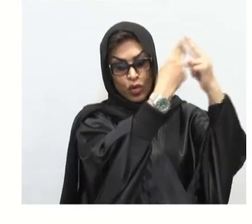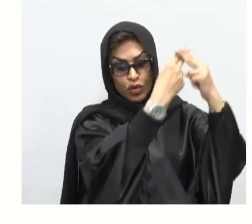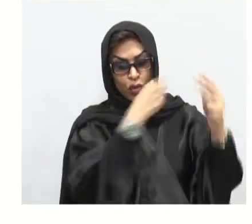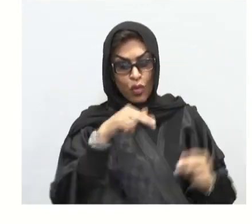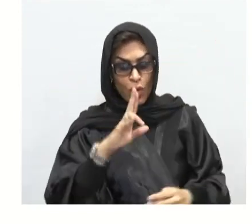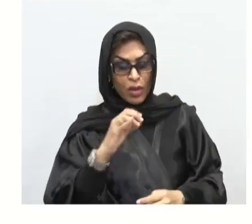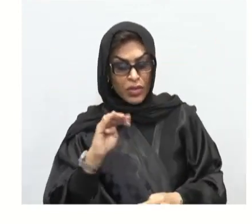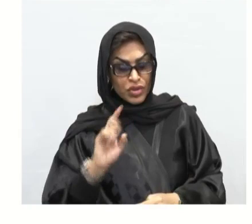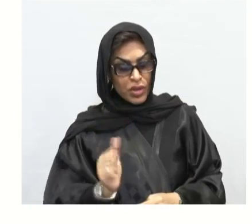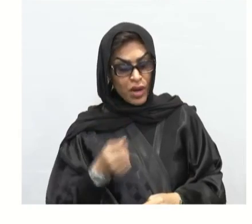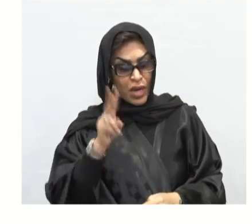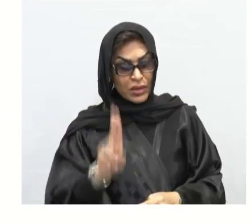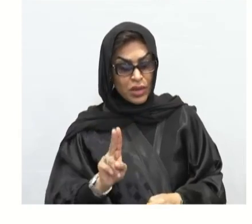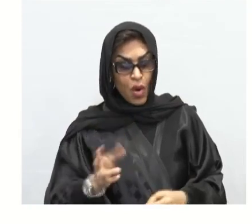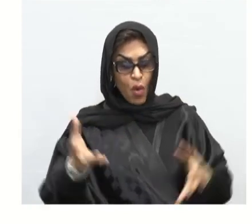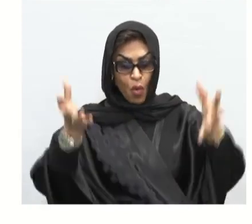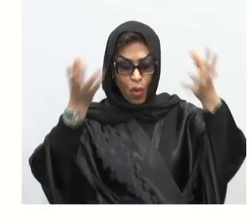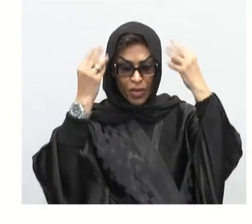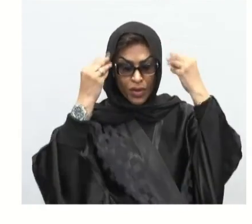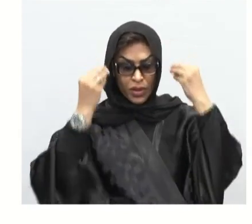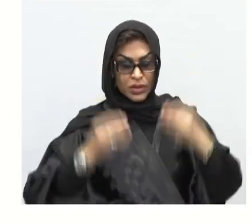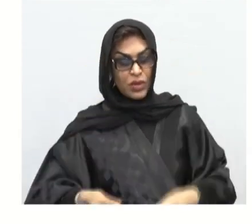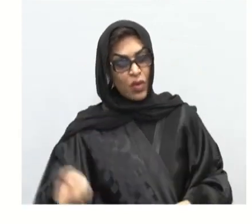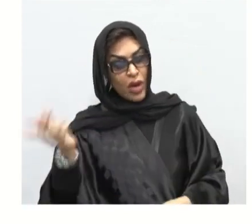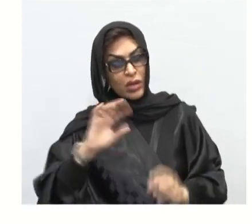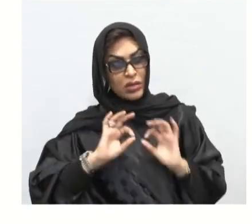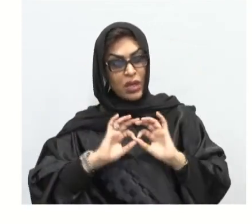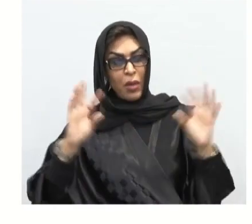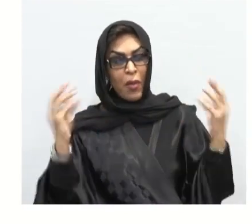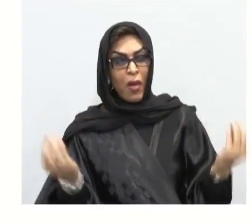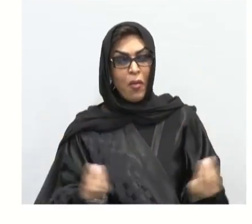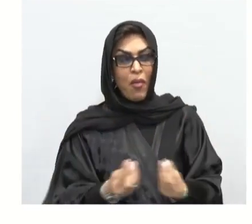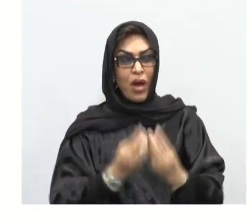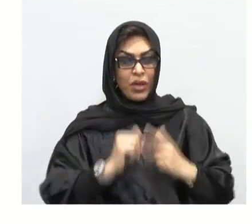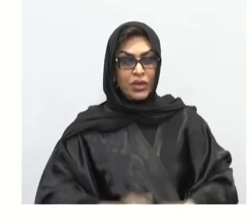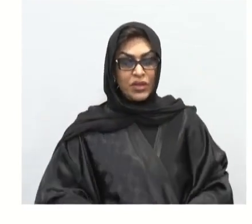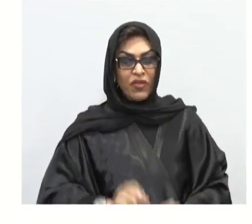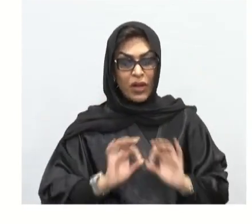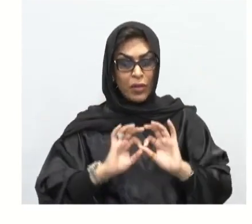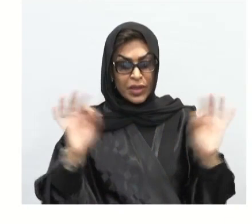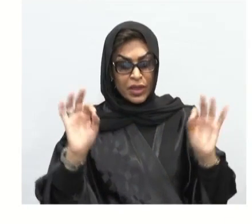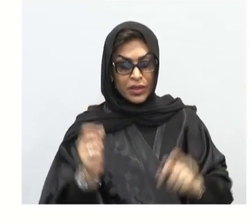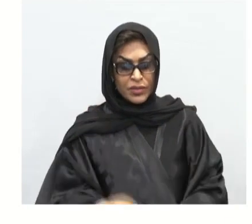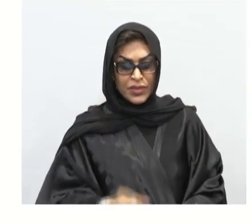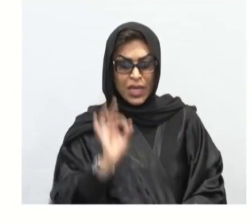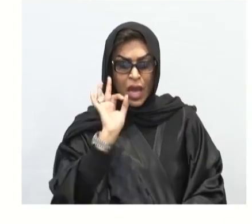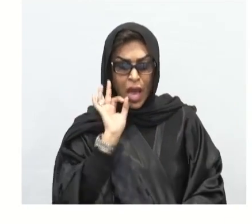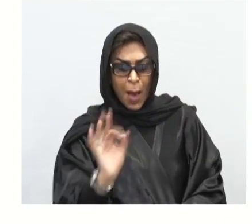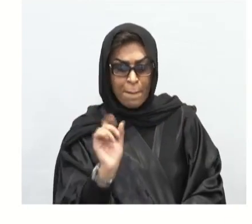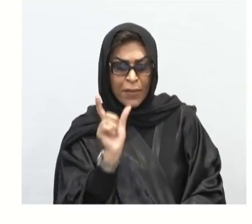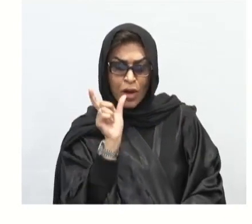والمجرات واثراءاتها لننطلق واياكم طالب وطالبتي في البدايه عن اهم